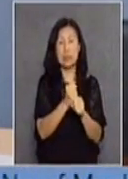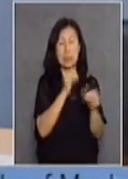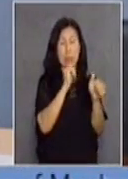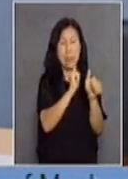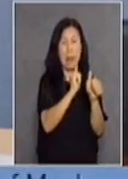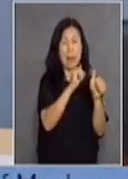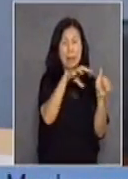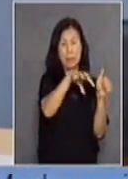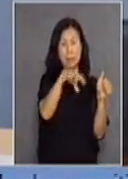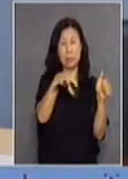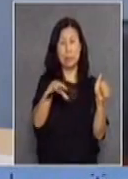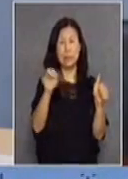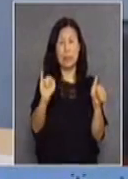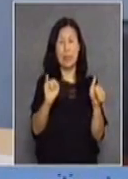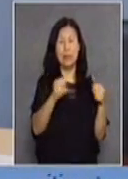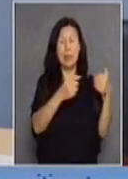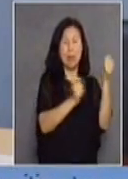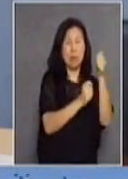個